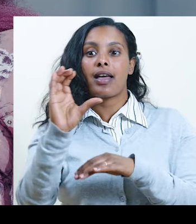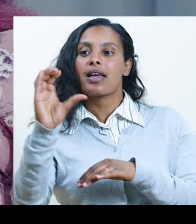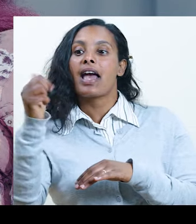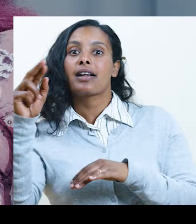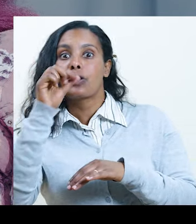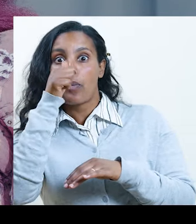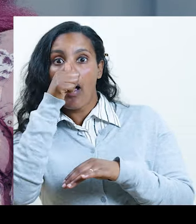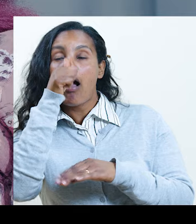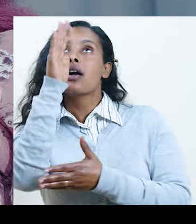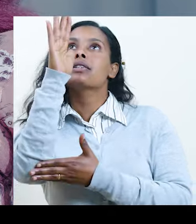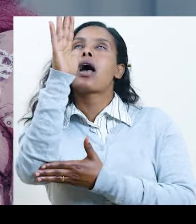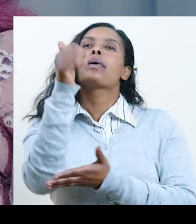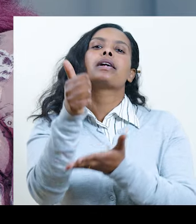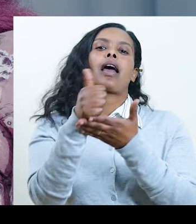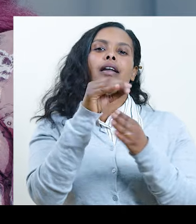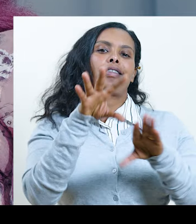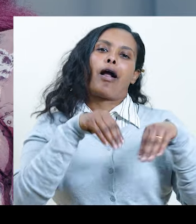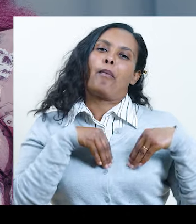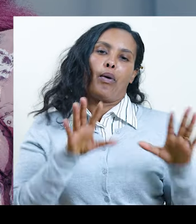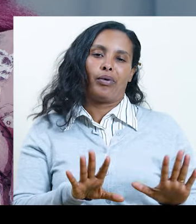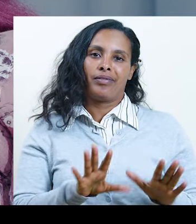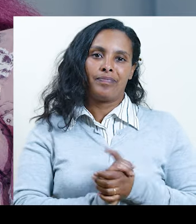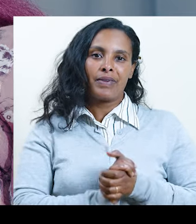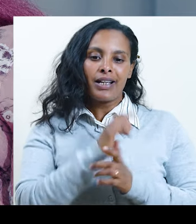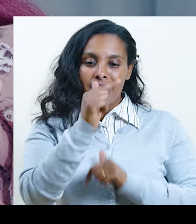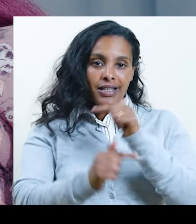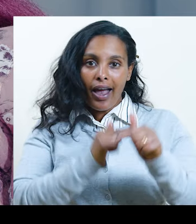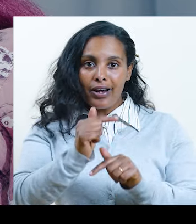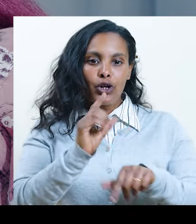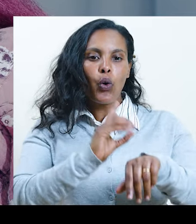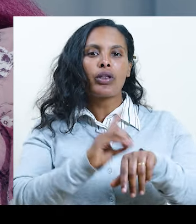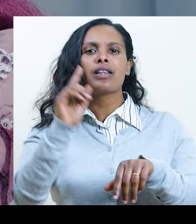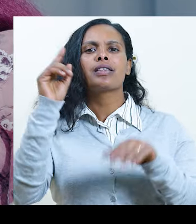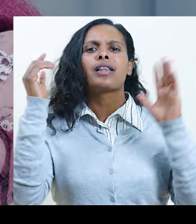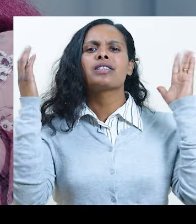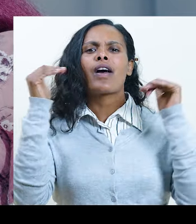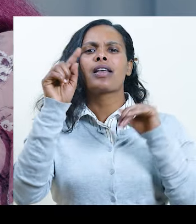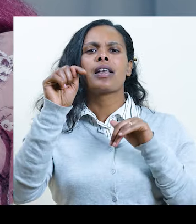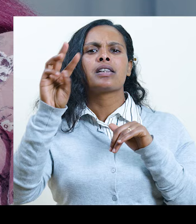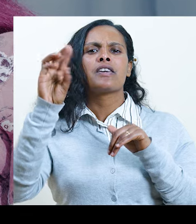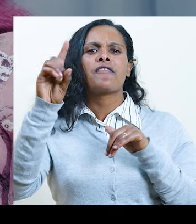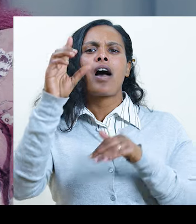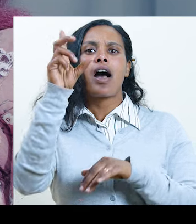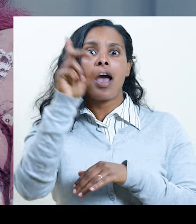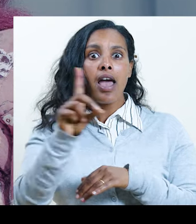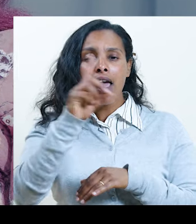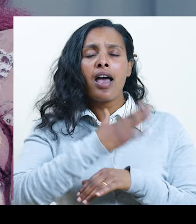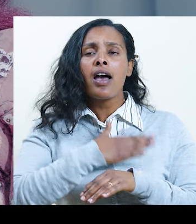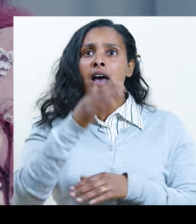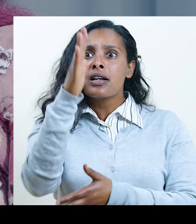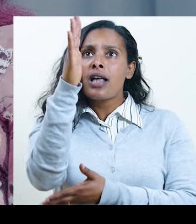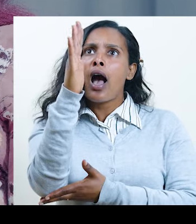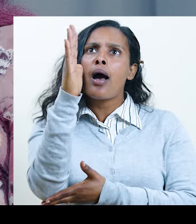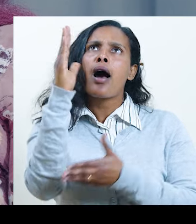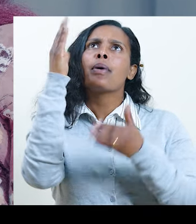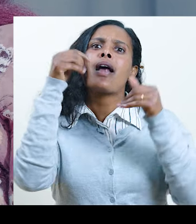እዛ ተቀበሉኝ፣ እግዚአብሔር ረዳኝና ስሄድ ዶክተር ተስፋዬ ሙላት እግዚአብሔር ያክብረው